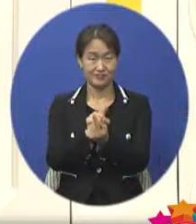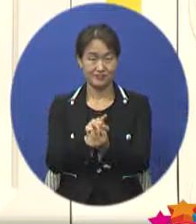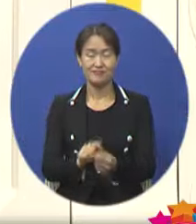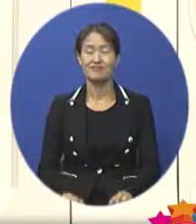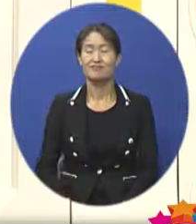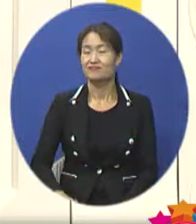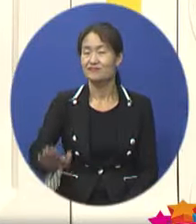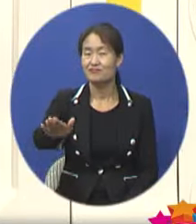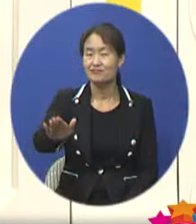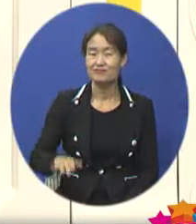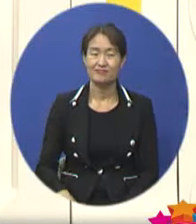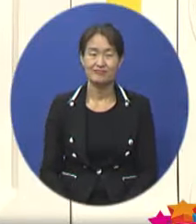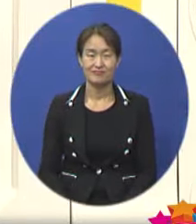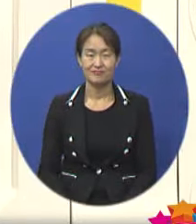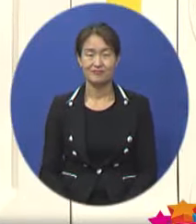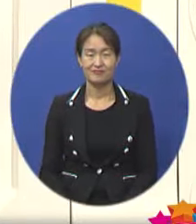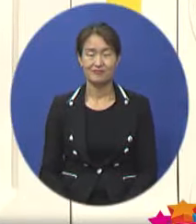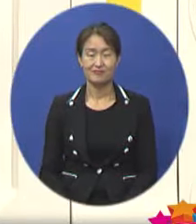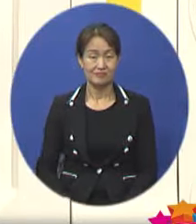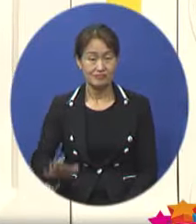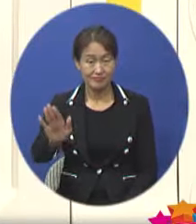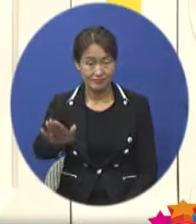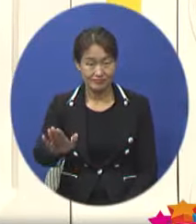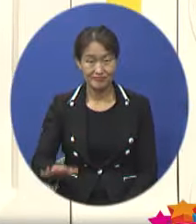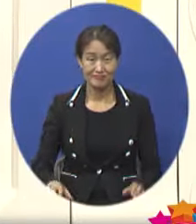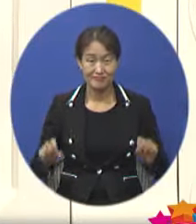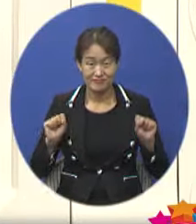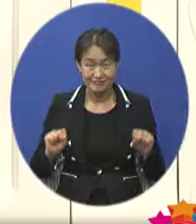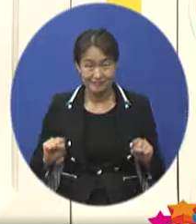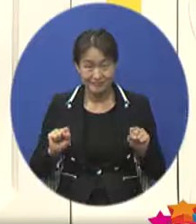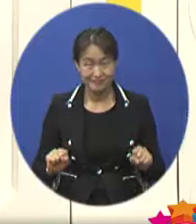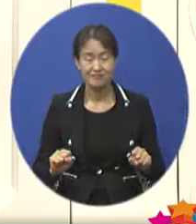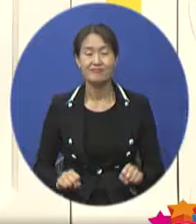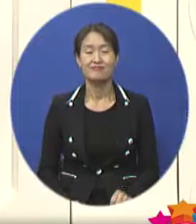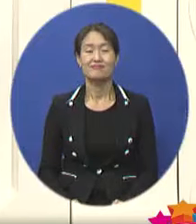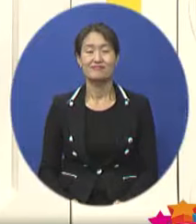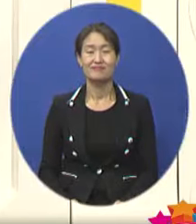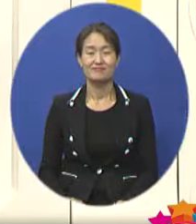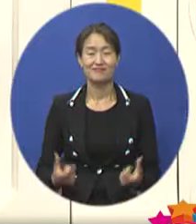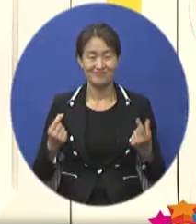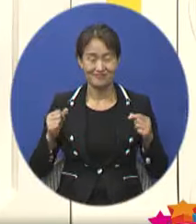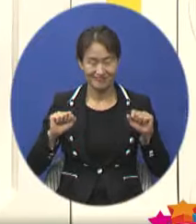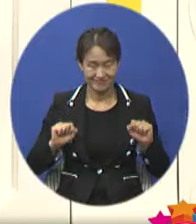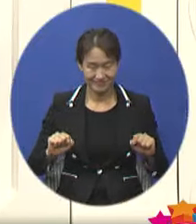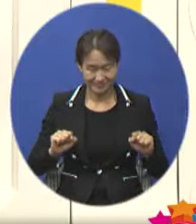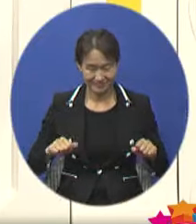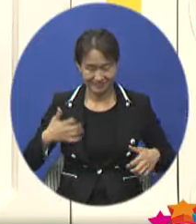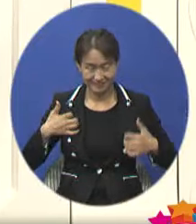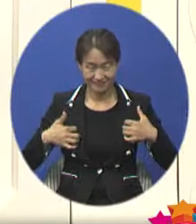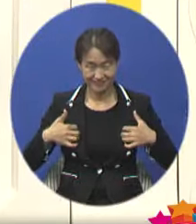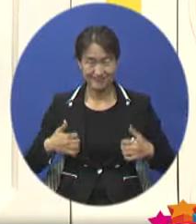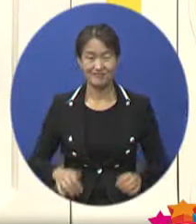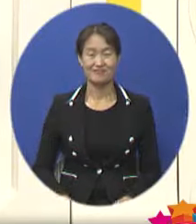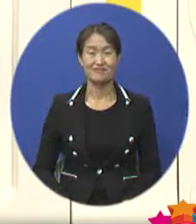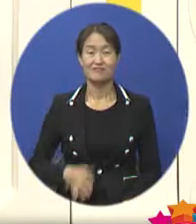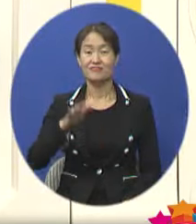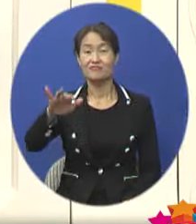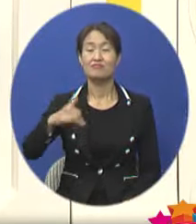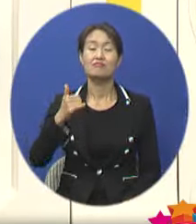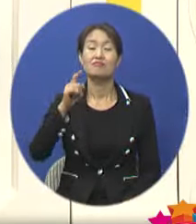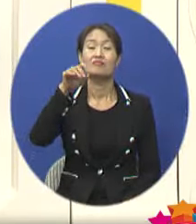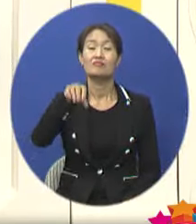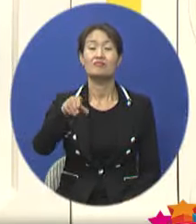예. 여보세요. 여보세요. 안녕하세요. 네, 안녕하세요. 반갑습니다. 네. 어디에서 전화